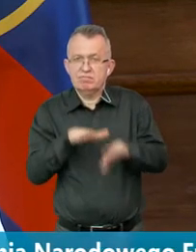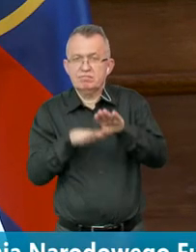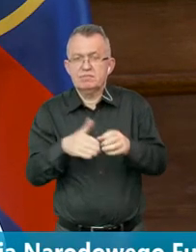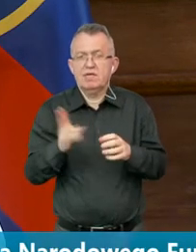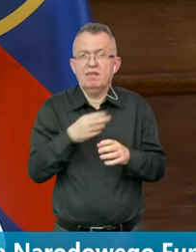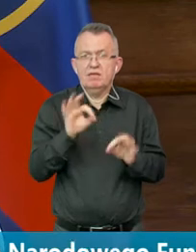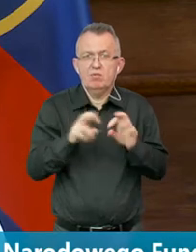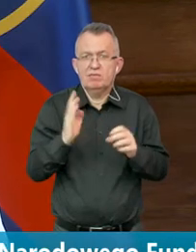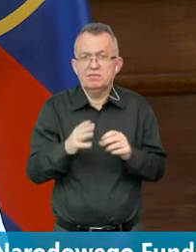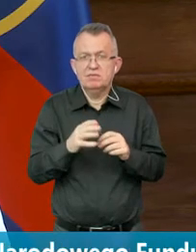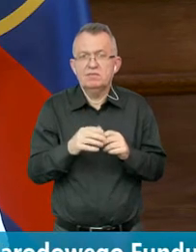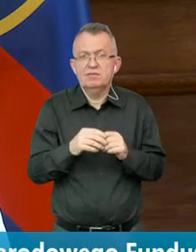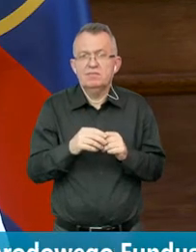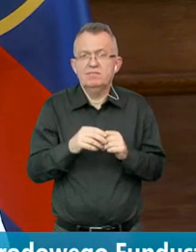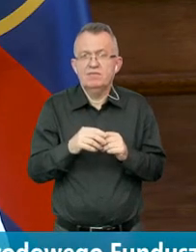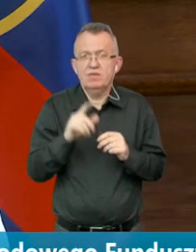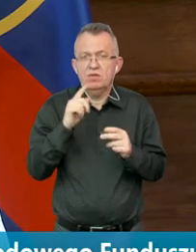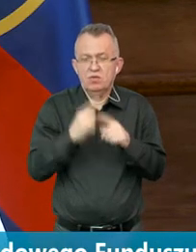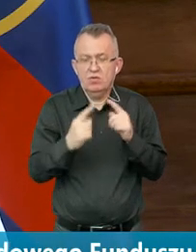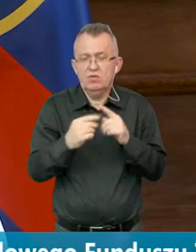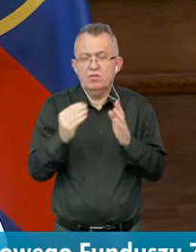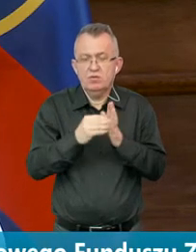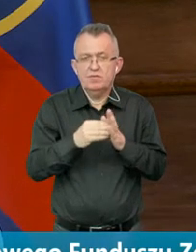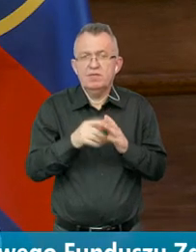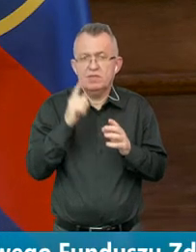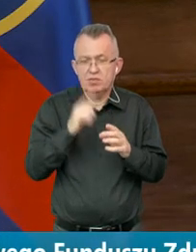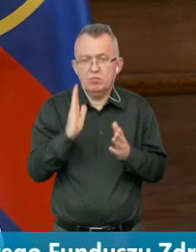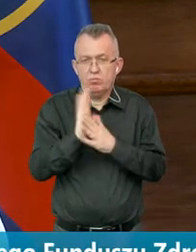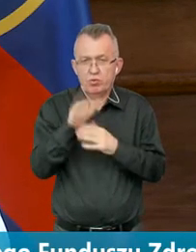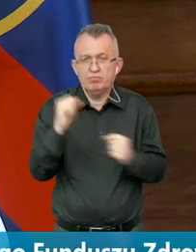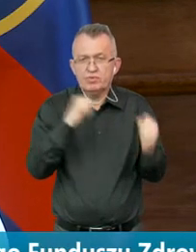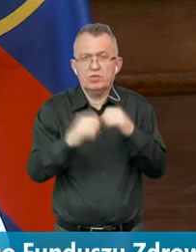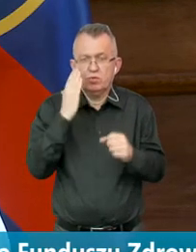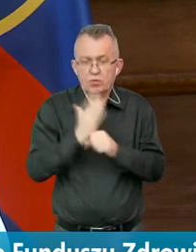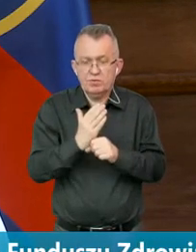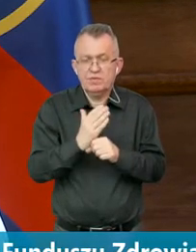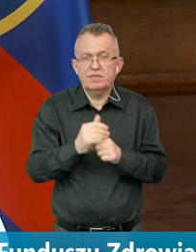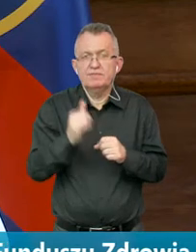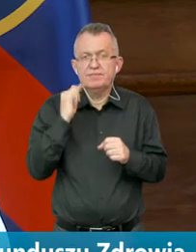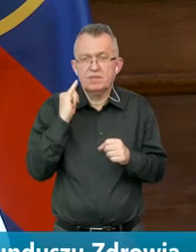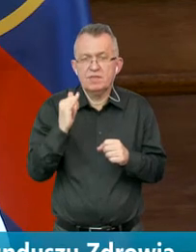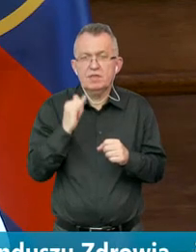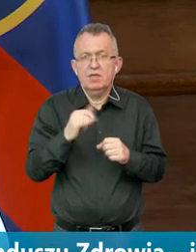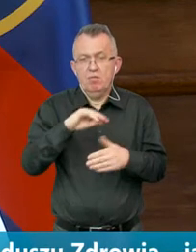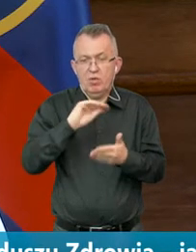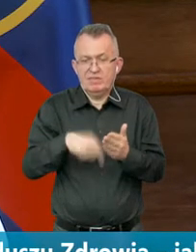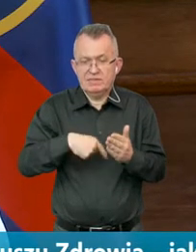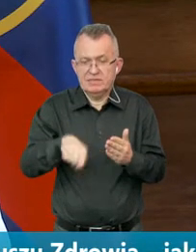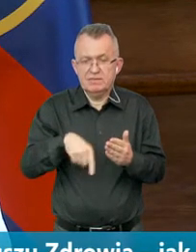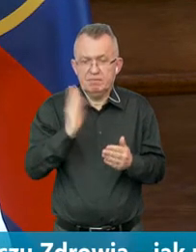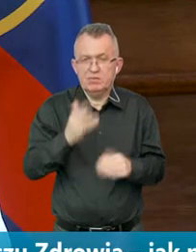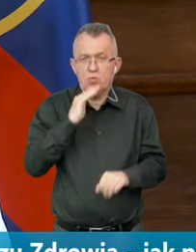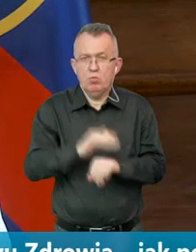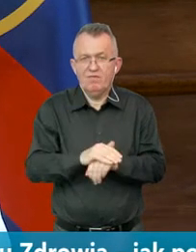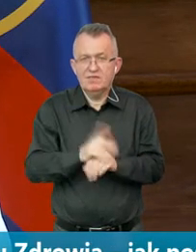właśnie niechcący przed chwilą trochę odpowiedziałem na to pytanie. Jesteśmy po przetargu i podpiszemy za chwilę pewnie umowę